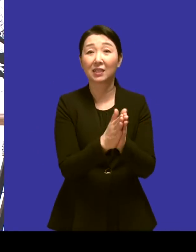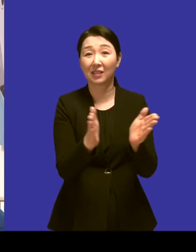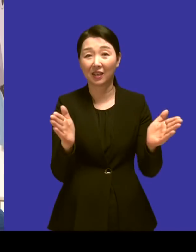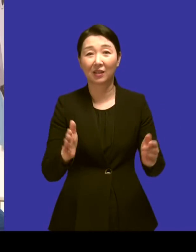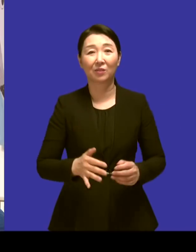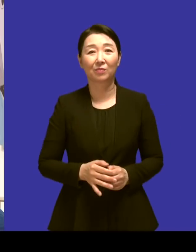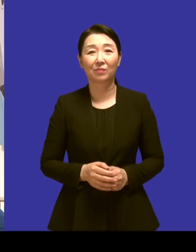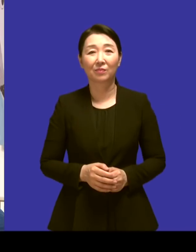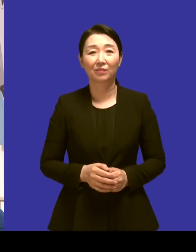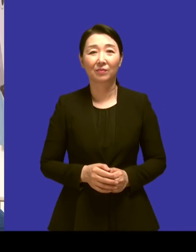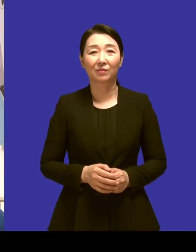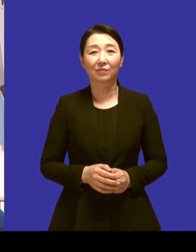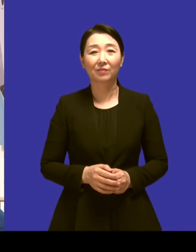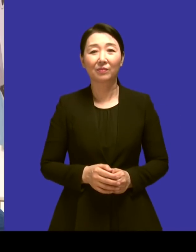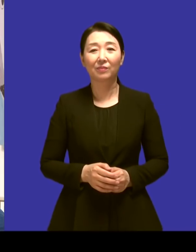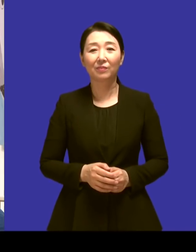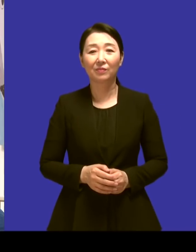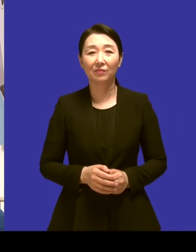시작하는데